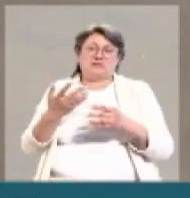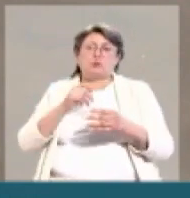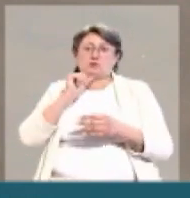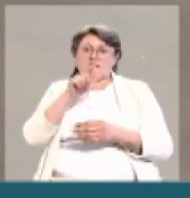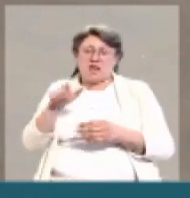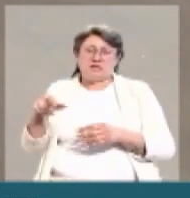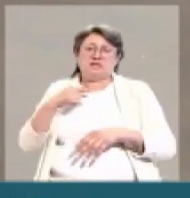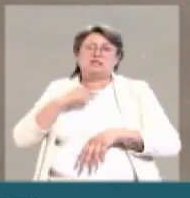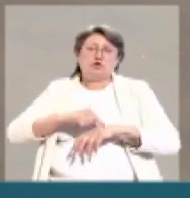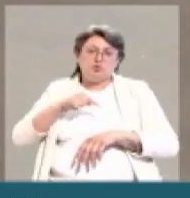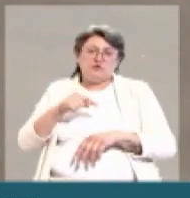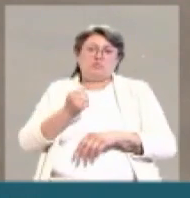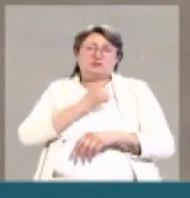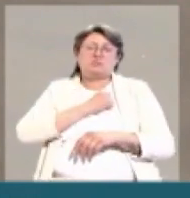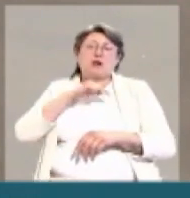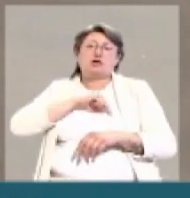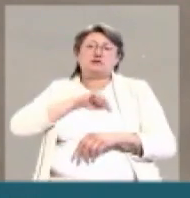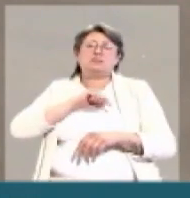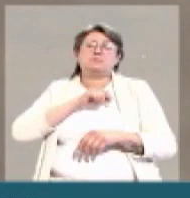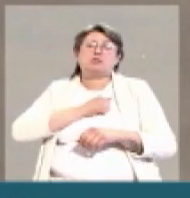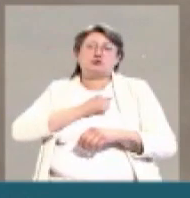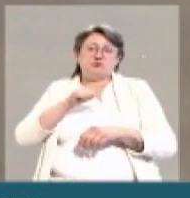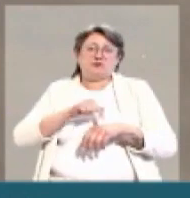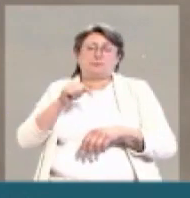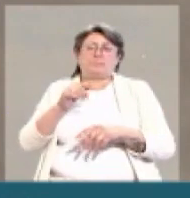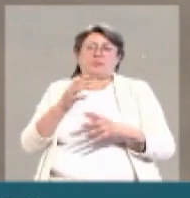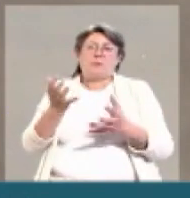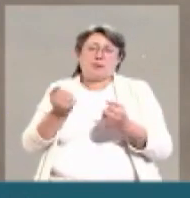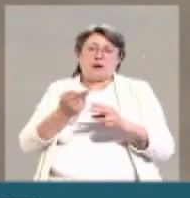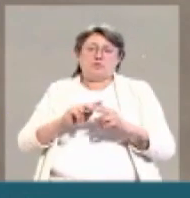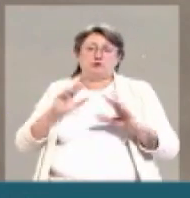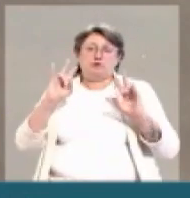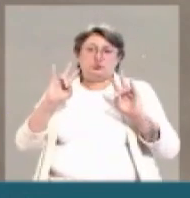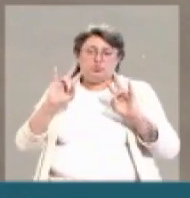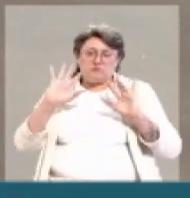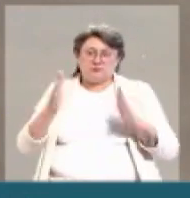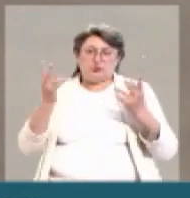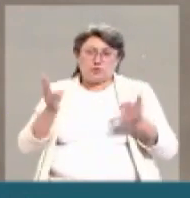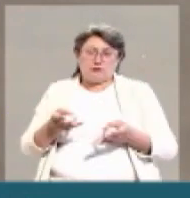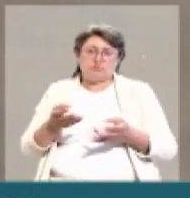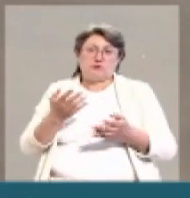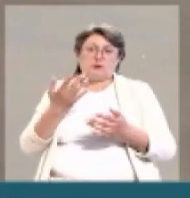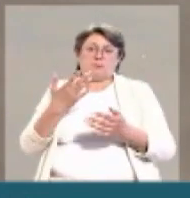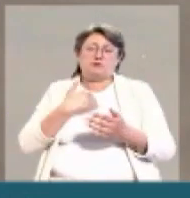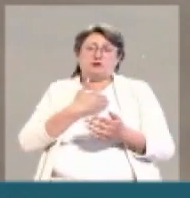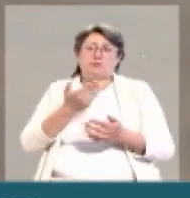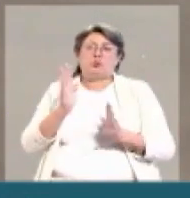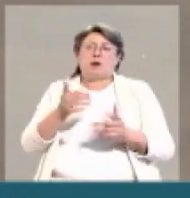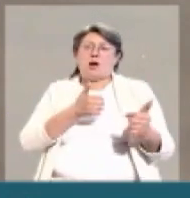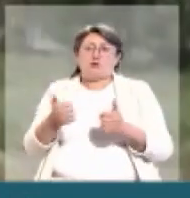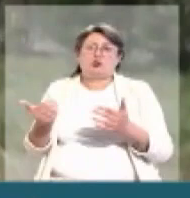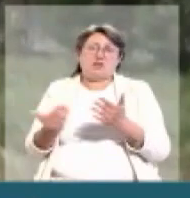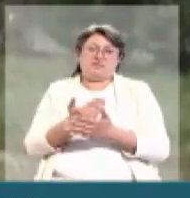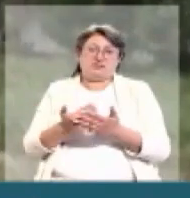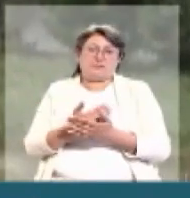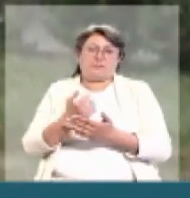с сочувствием, искренним сочувствием восприняли эту ситуацию. Мы желаем вам только хороших